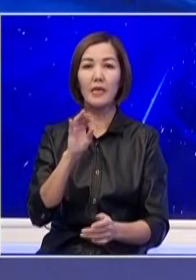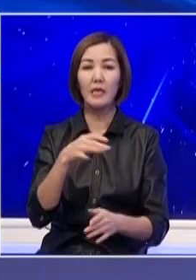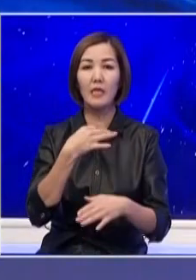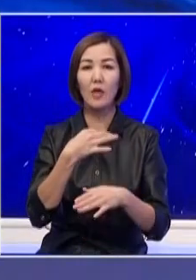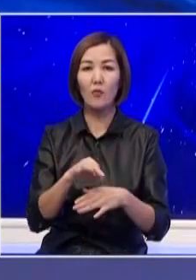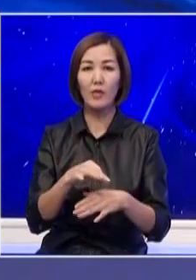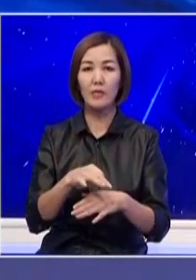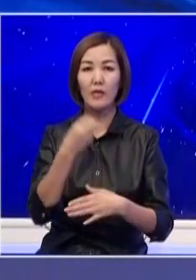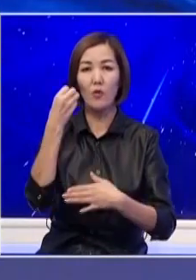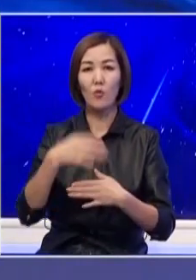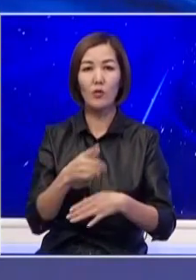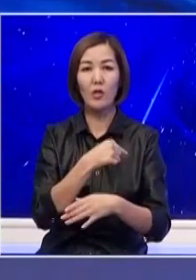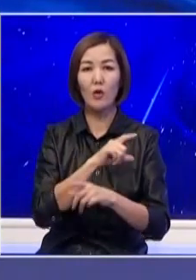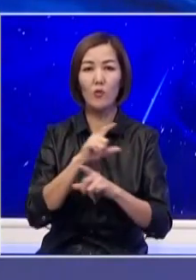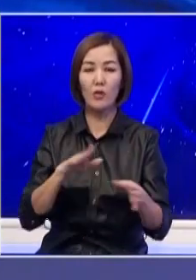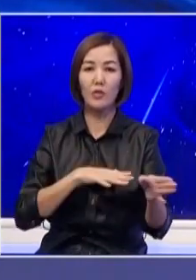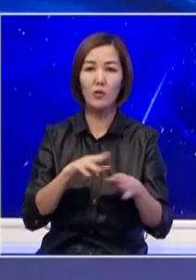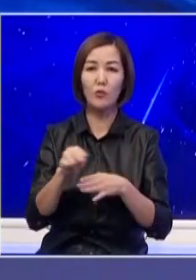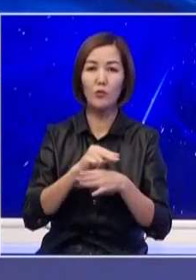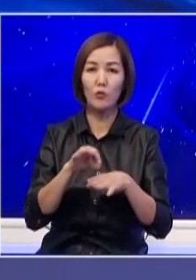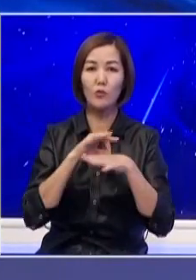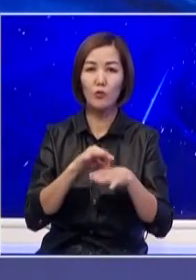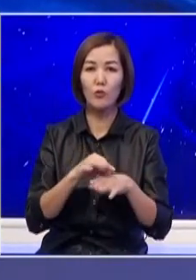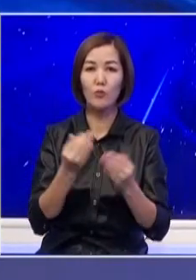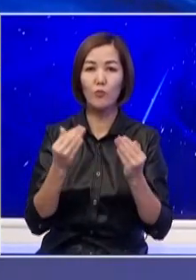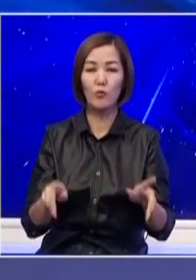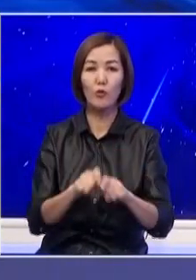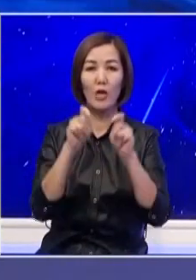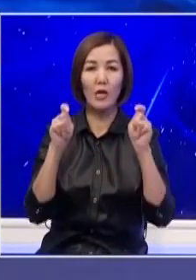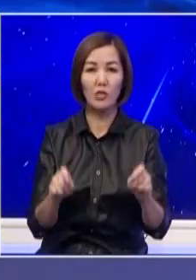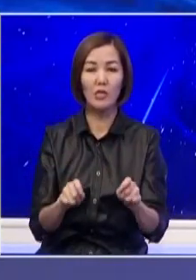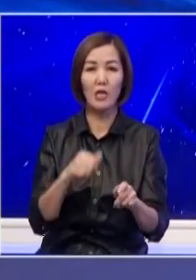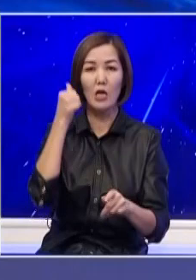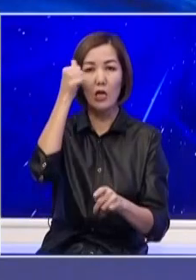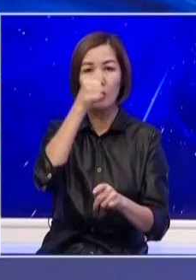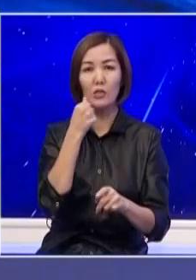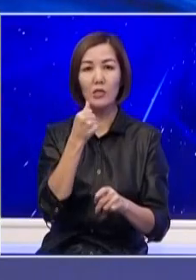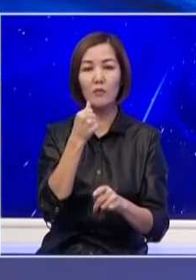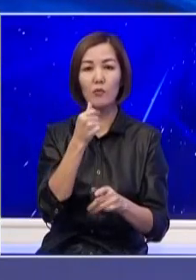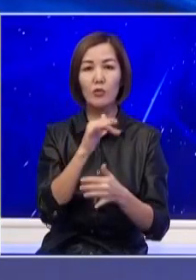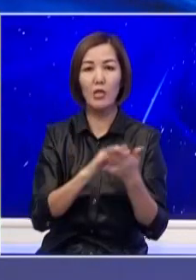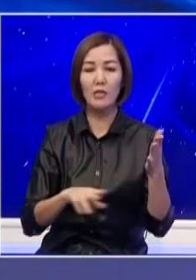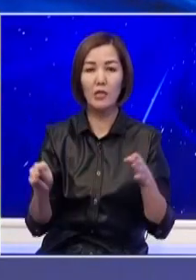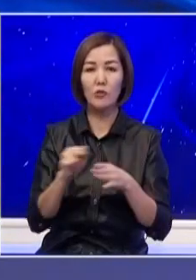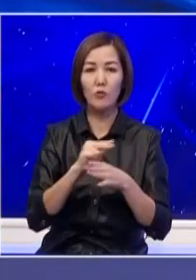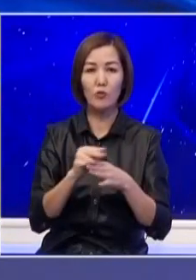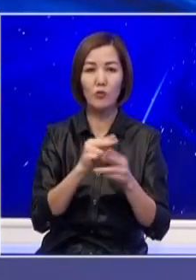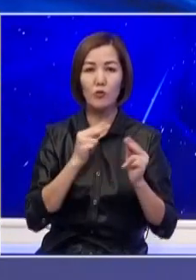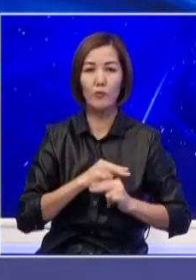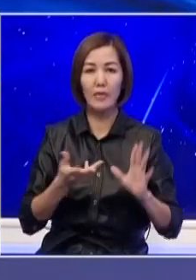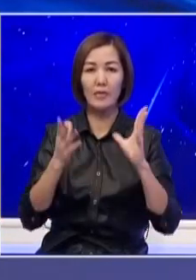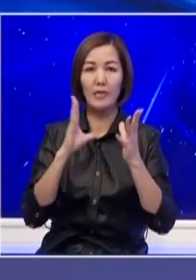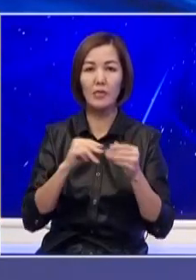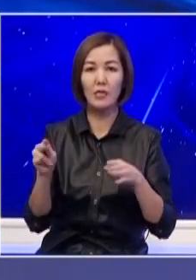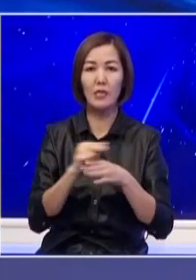Халық игілігі үшін Кеген аудандық орталық ауруханасы күрделі жөндеуден өтіп, бүгін қолданысқа берілді. Жыл бойына жалғасқан жөндеу